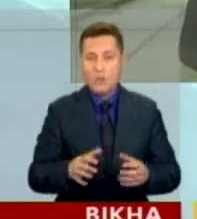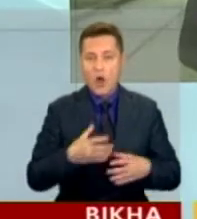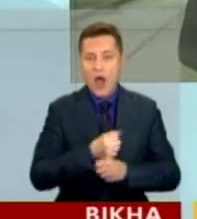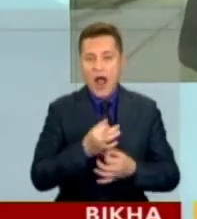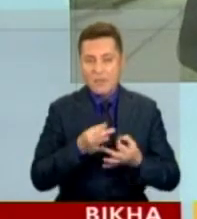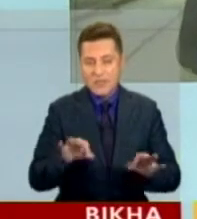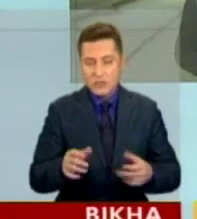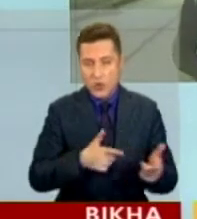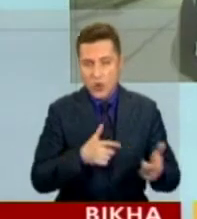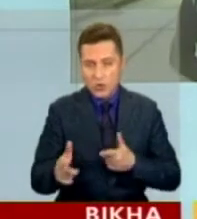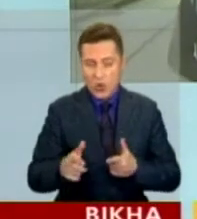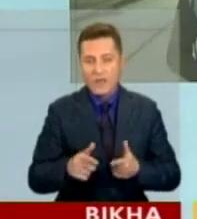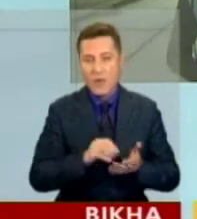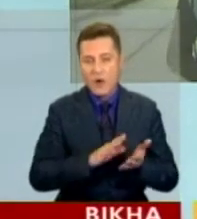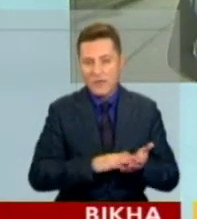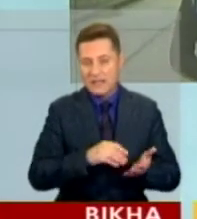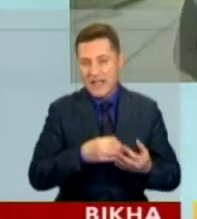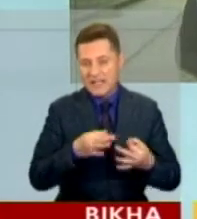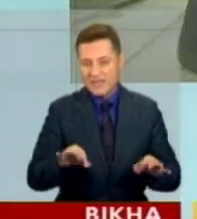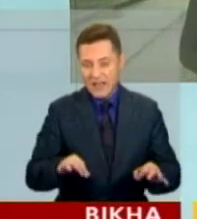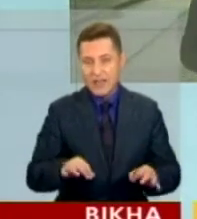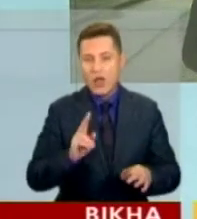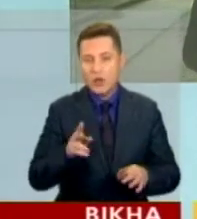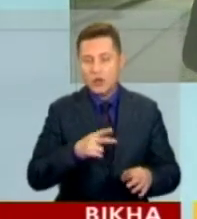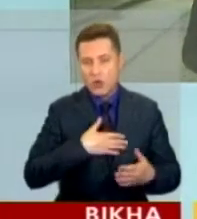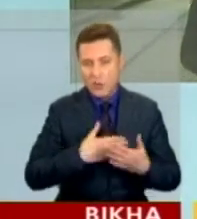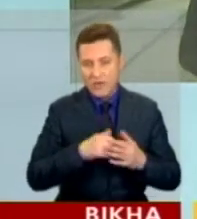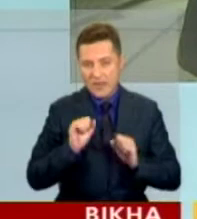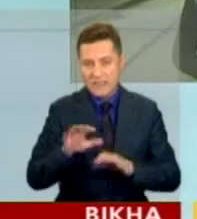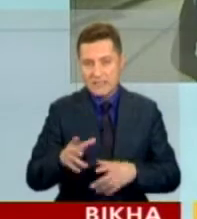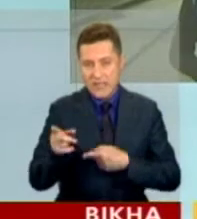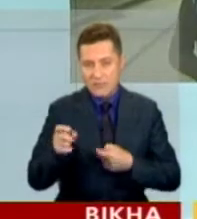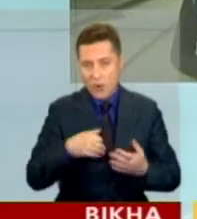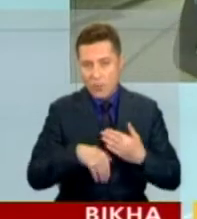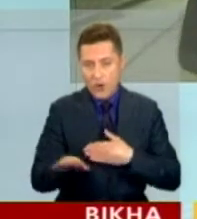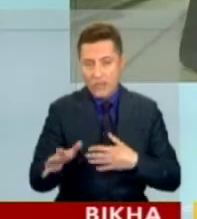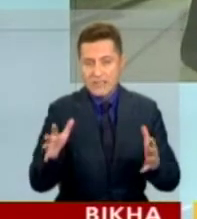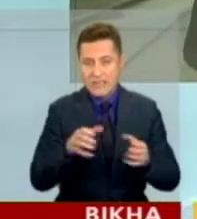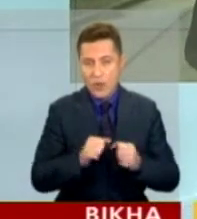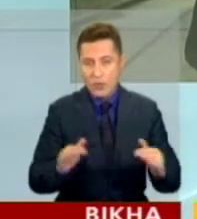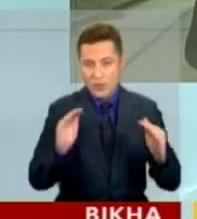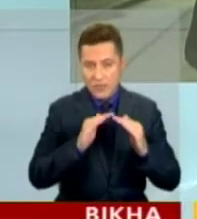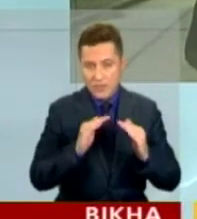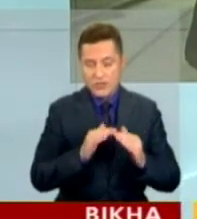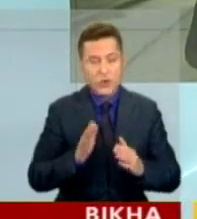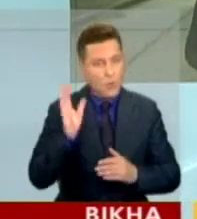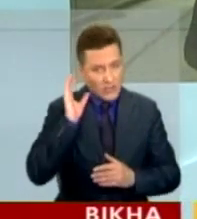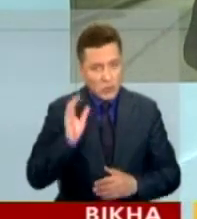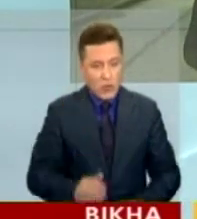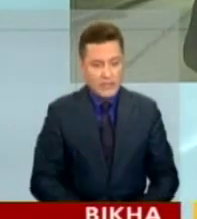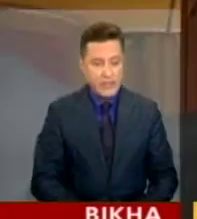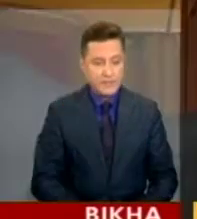ньому прописане звільнення від карної відповідальності тих, хто добровільно здасть зброю і покине захоплені приміщення. Я пропоную послухати пряму